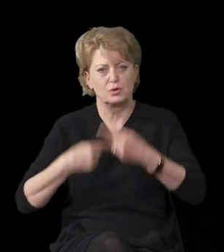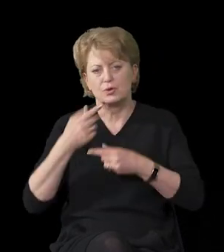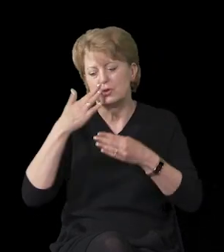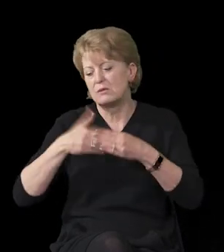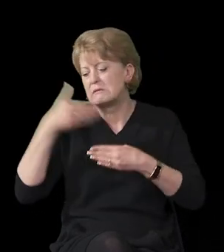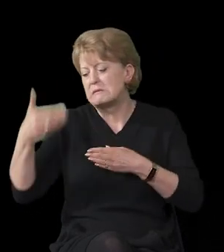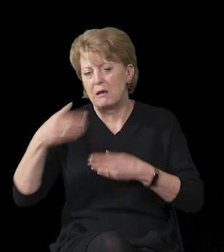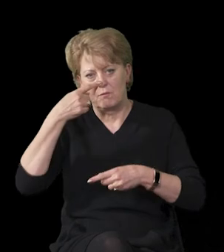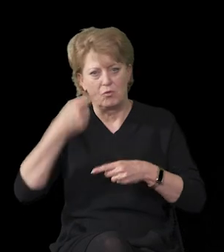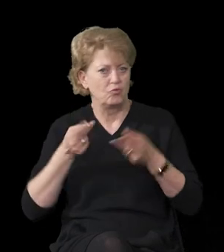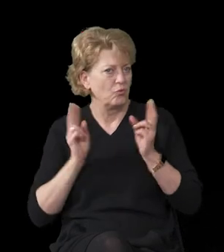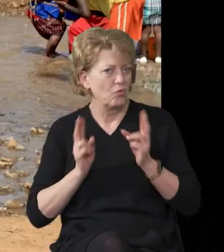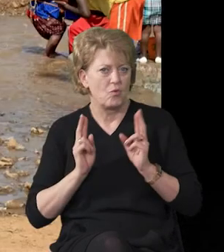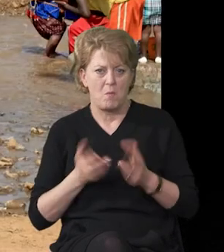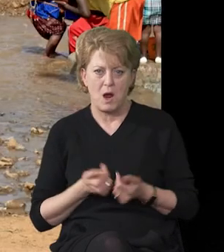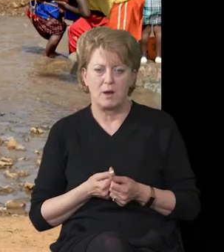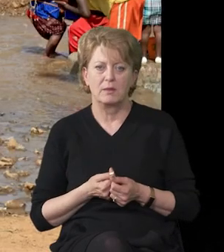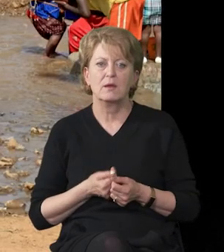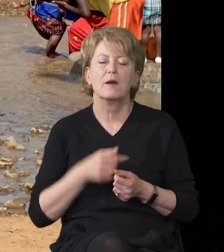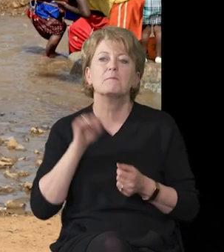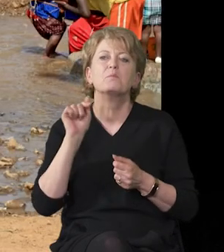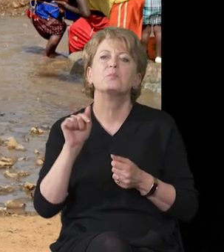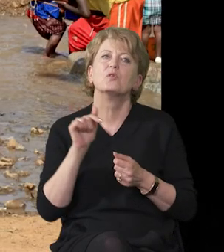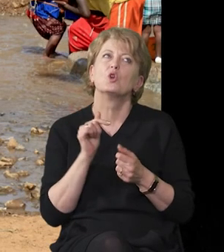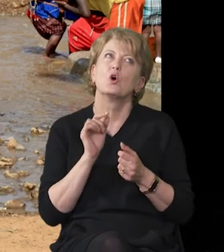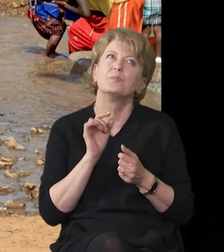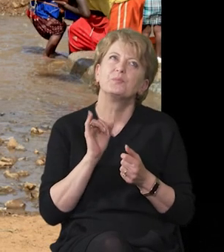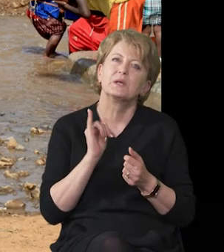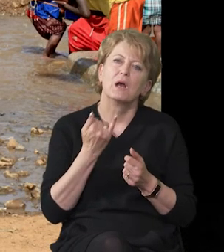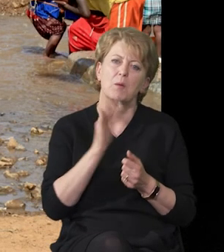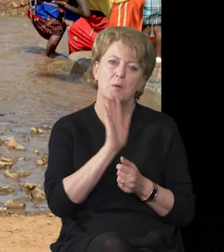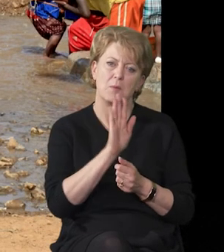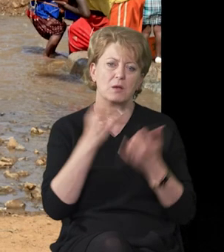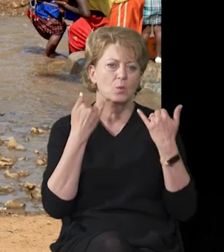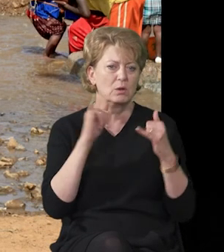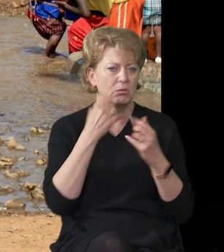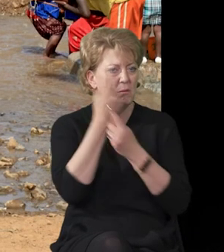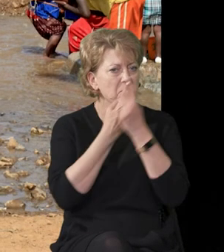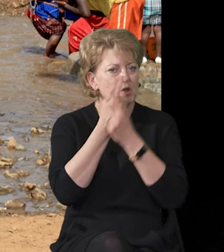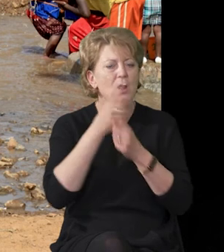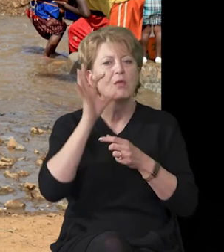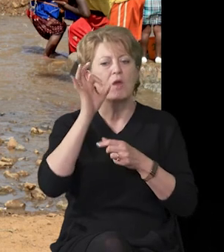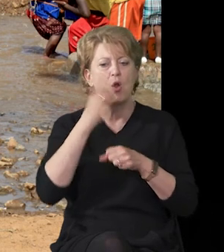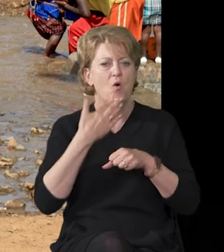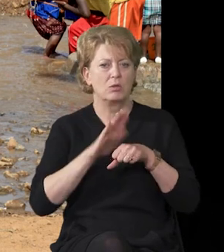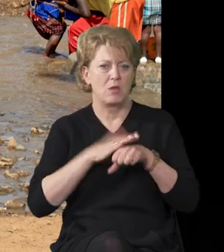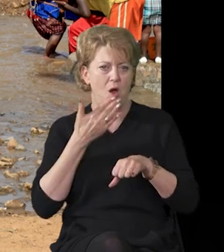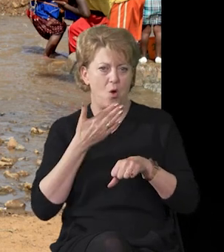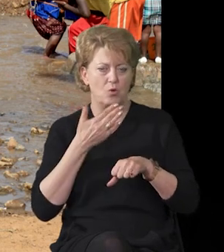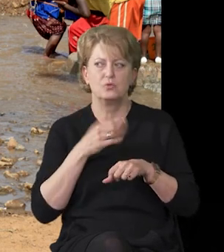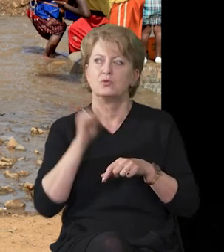To też wynika jakby z innego podejścia do nagości. Dlatego wszyscy tutaj kąpią